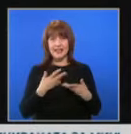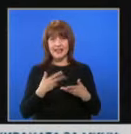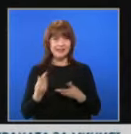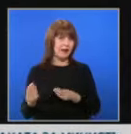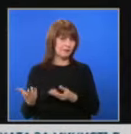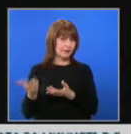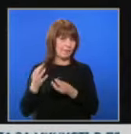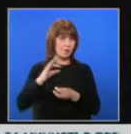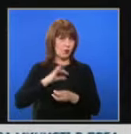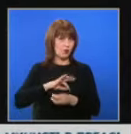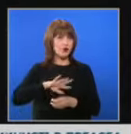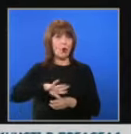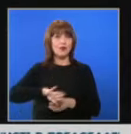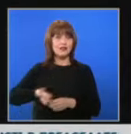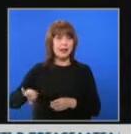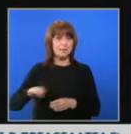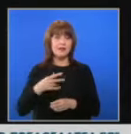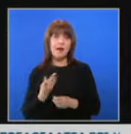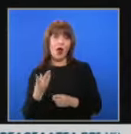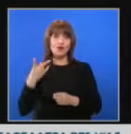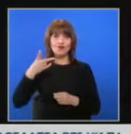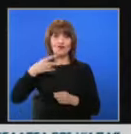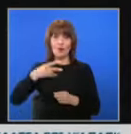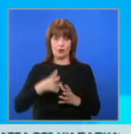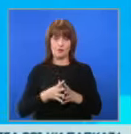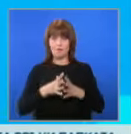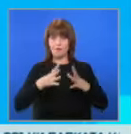предостави, имат двойно по-голям обсег.